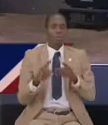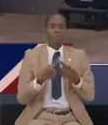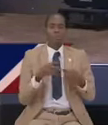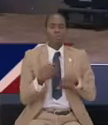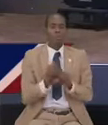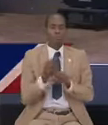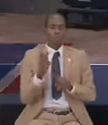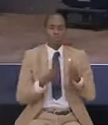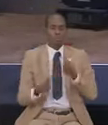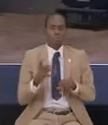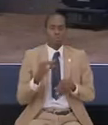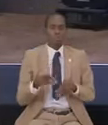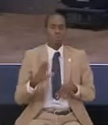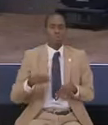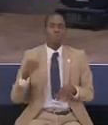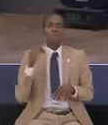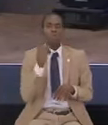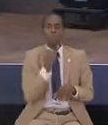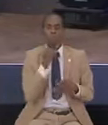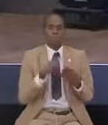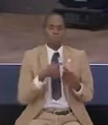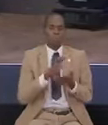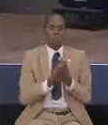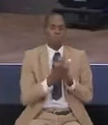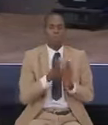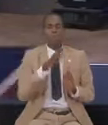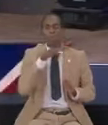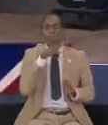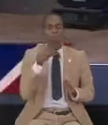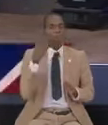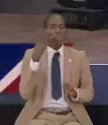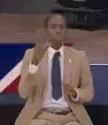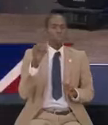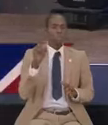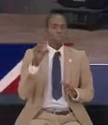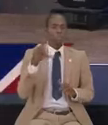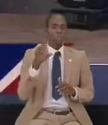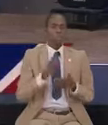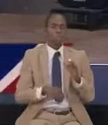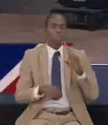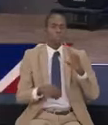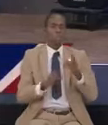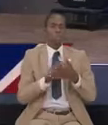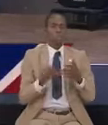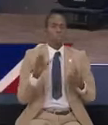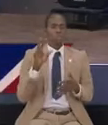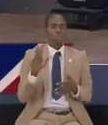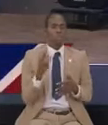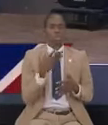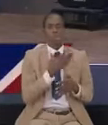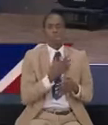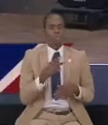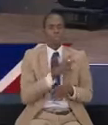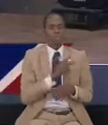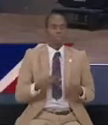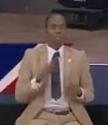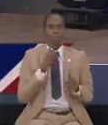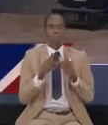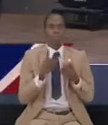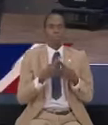Daniel 1 Daniel 1 verset 3